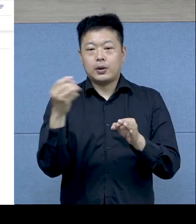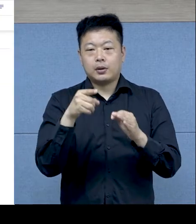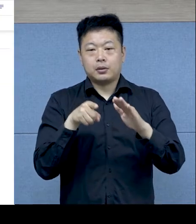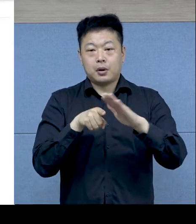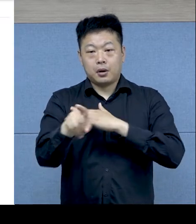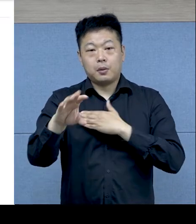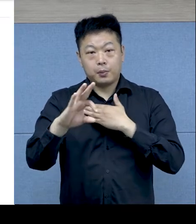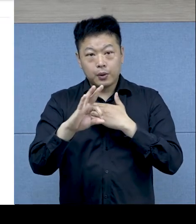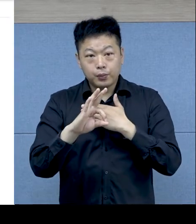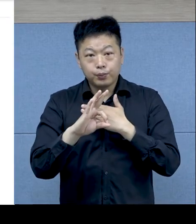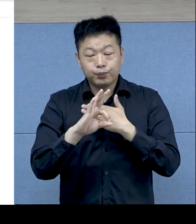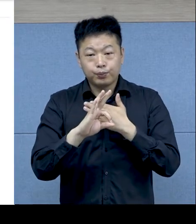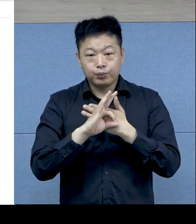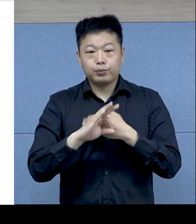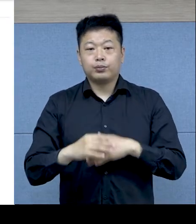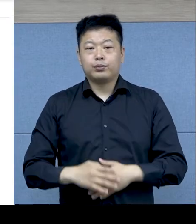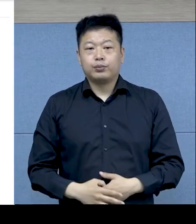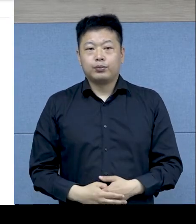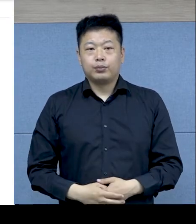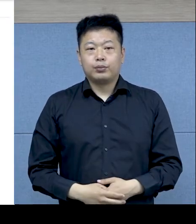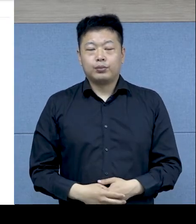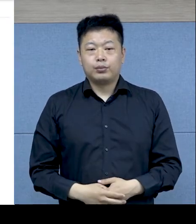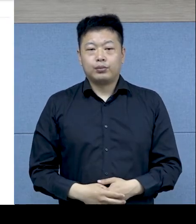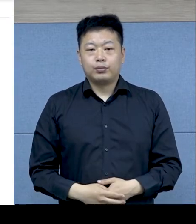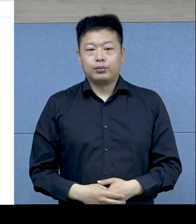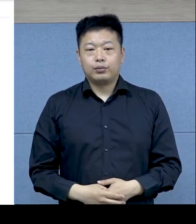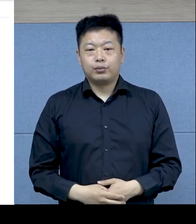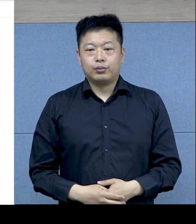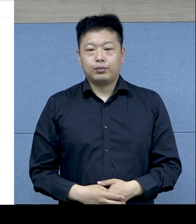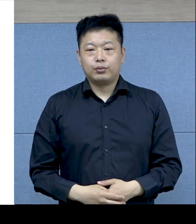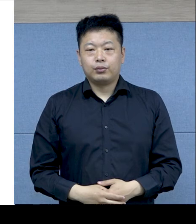이제 카드 계좌 관리로 들어가시면